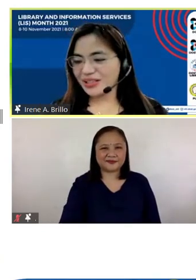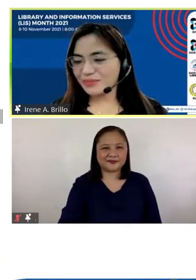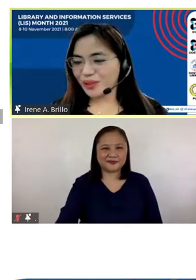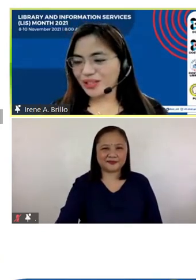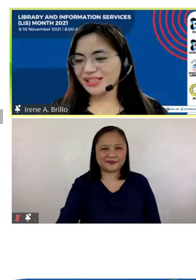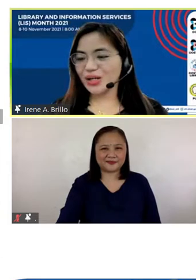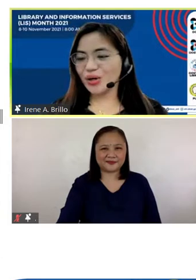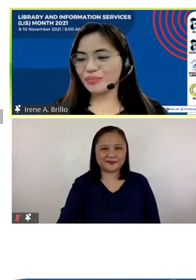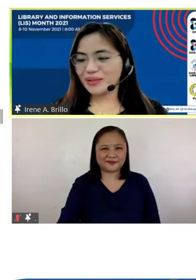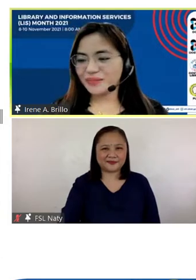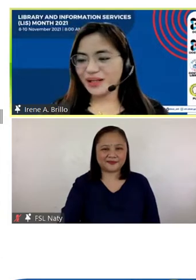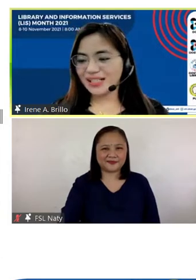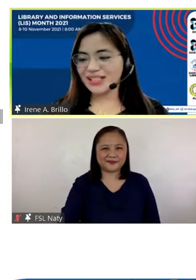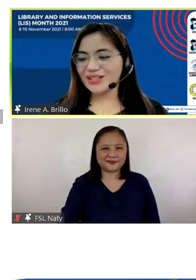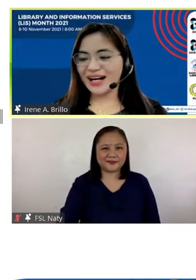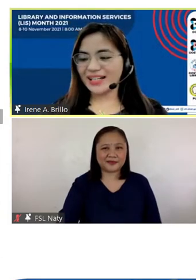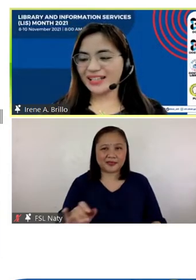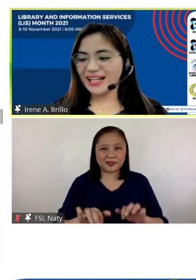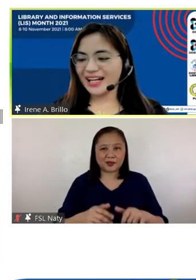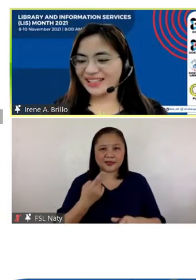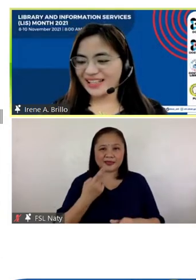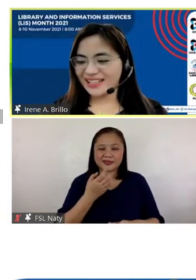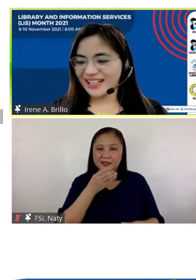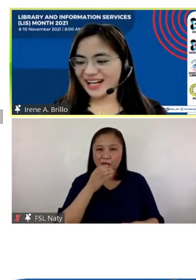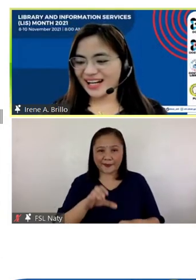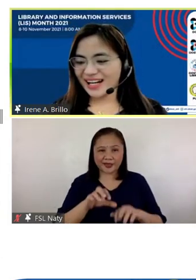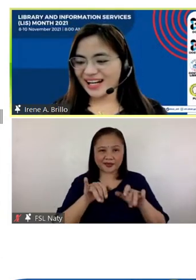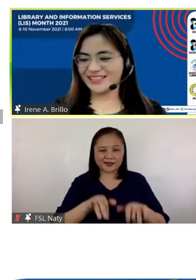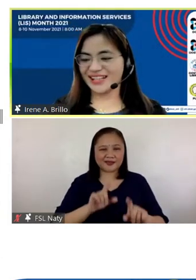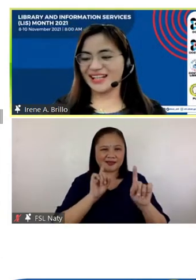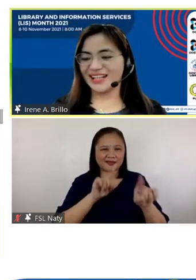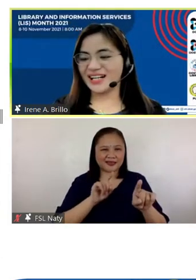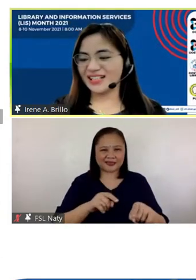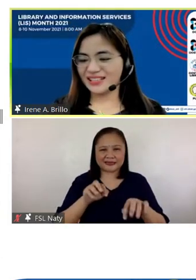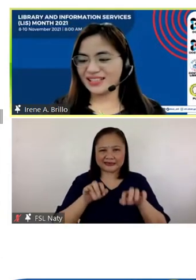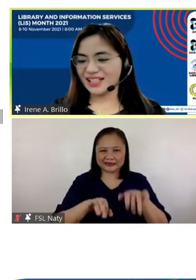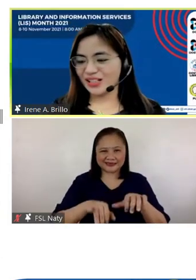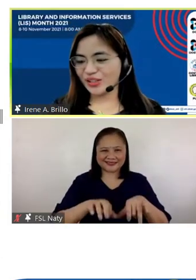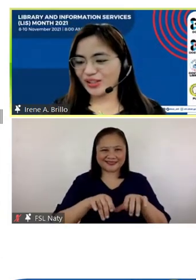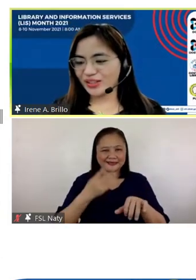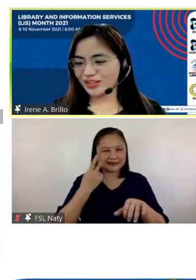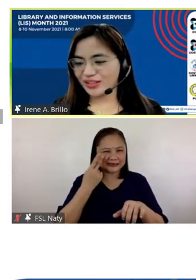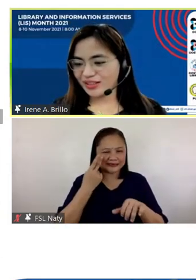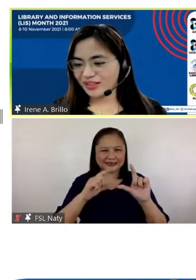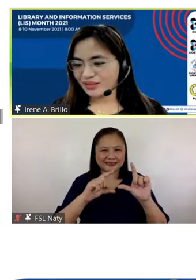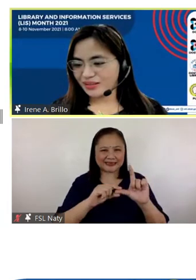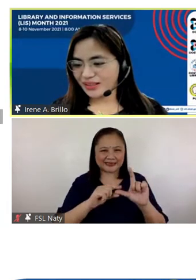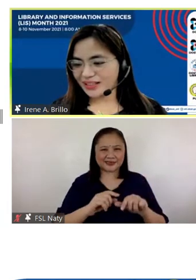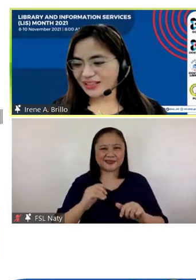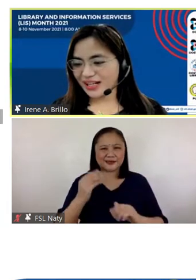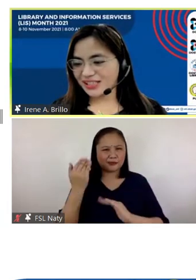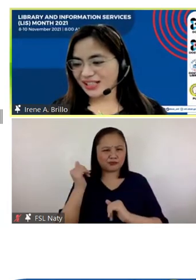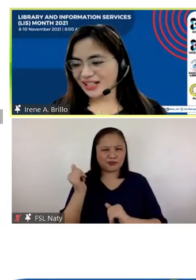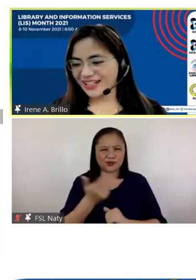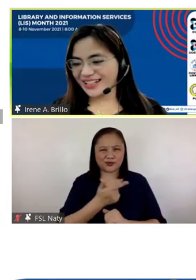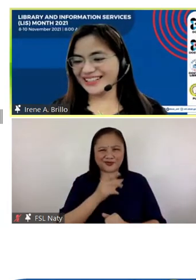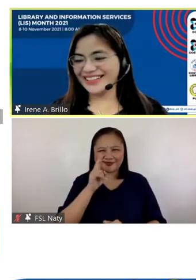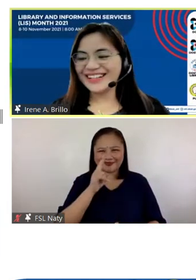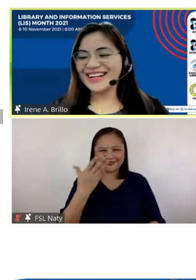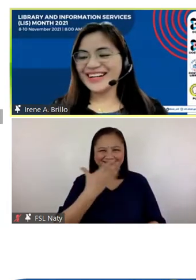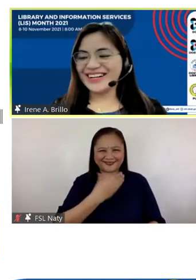makikita nyo din po sa comment box yung ating attendance. Ayan, sana all. Maganda,